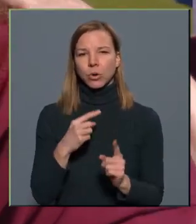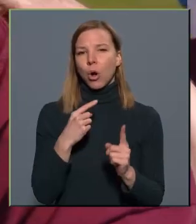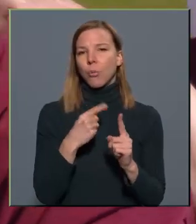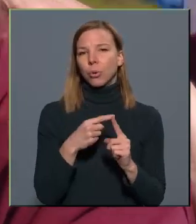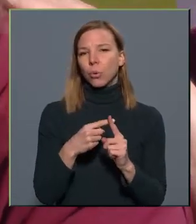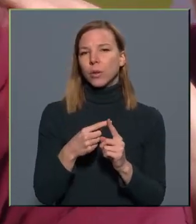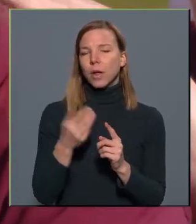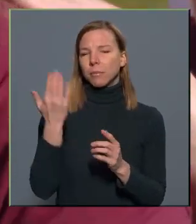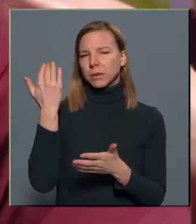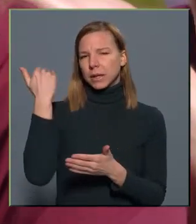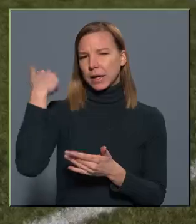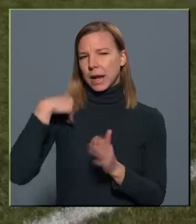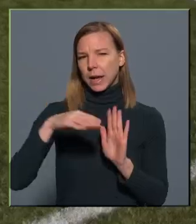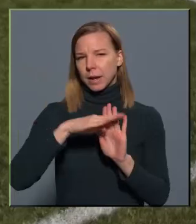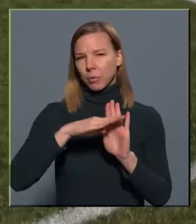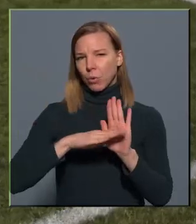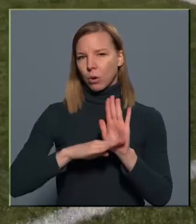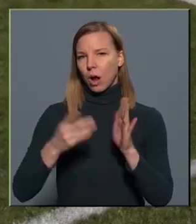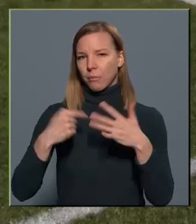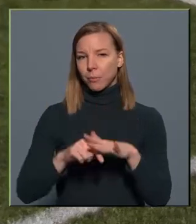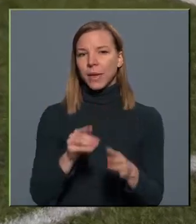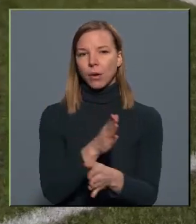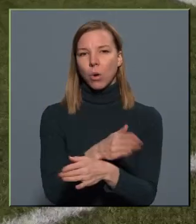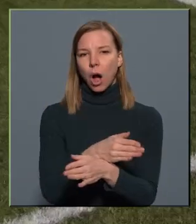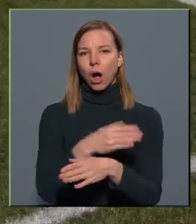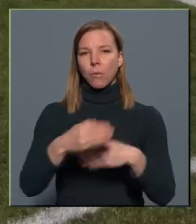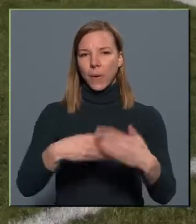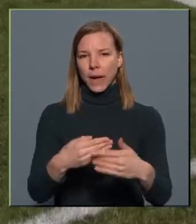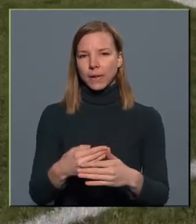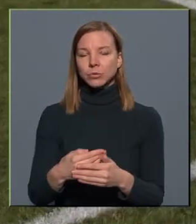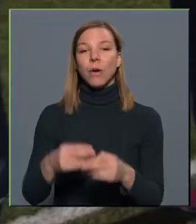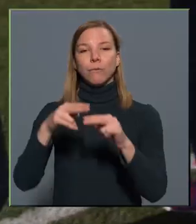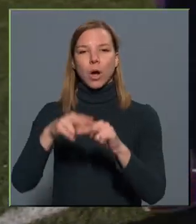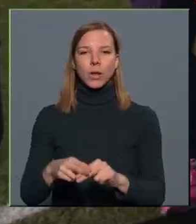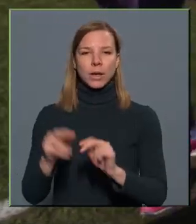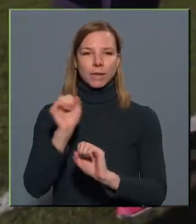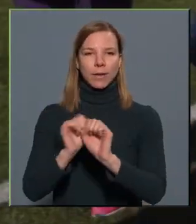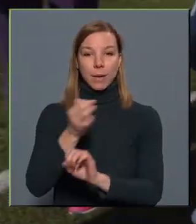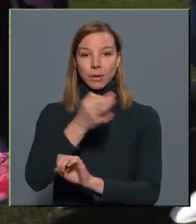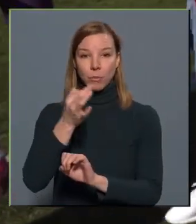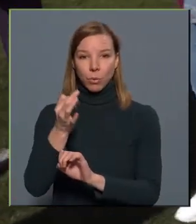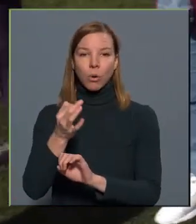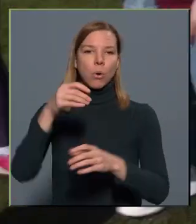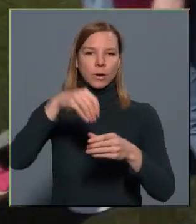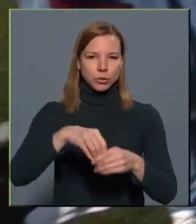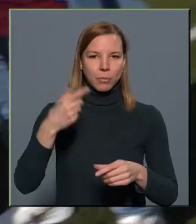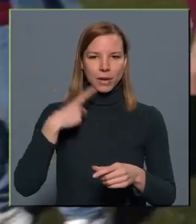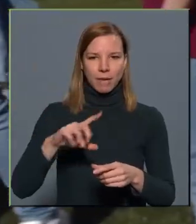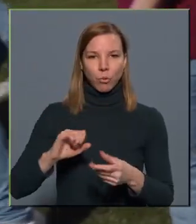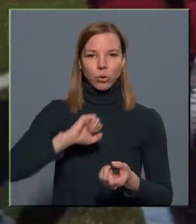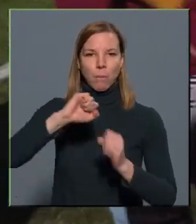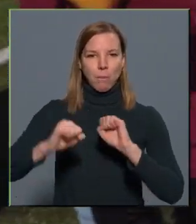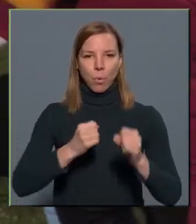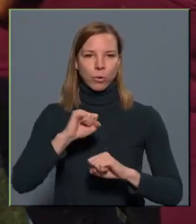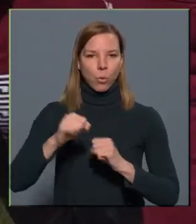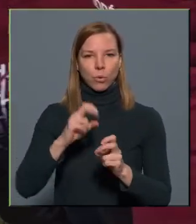rendelkező kőbányai rendezvényekre, egy harmajális vagy egy rendvédelmi napokon is megjelent a Mozdulj Kőbánya, ott is hatalmas sikere volt, mert mégis a kultúra mellett